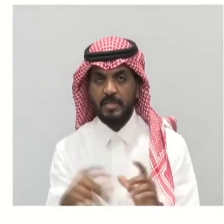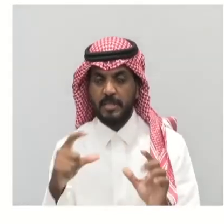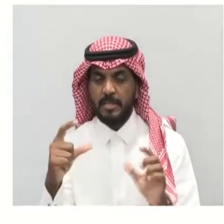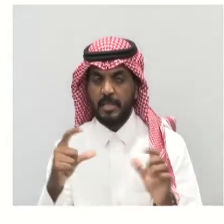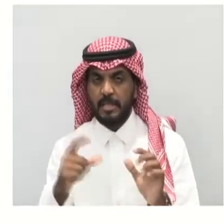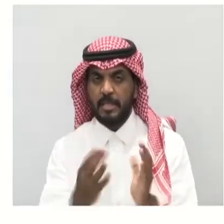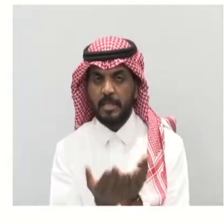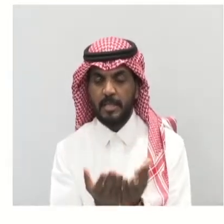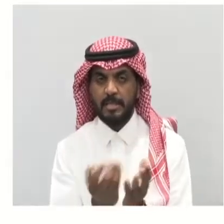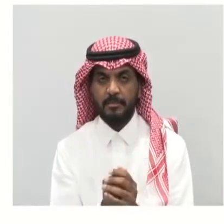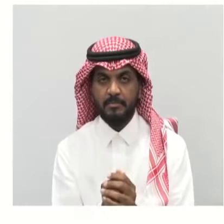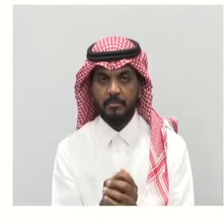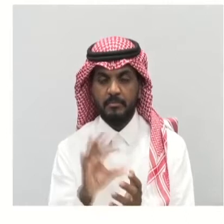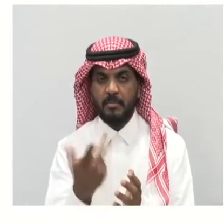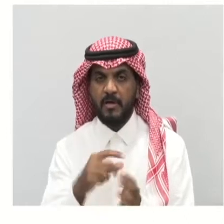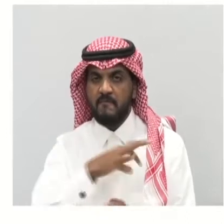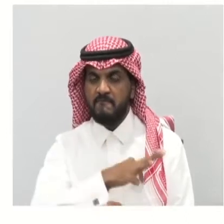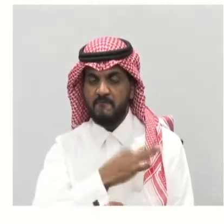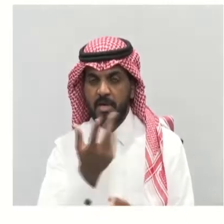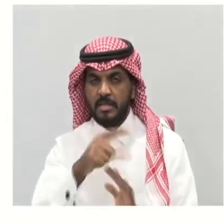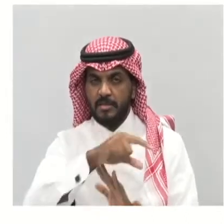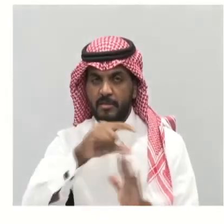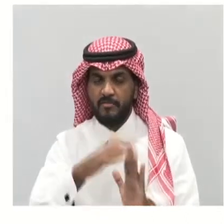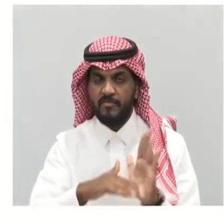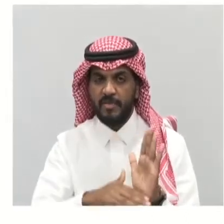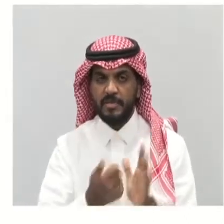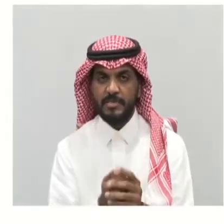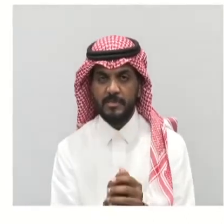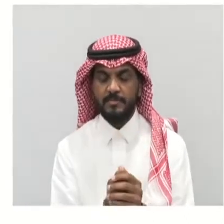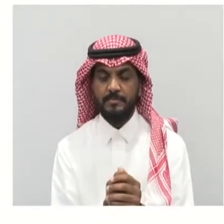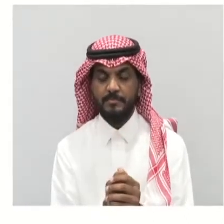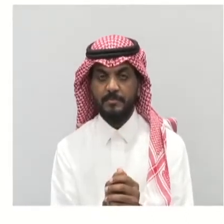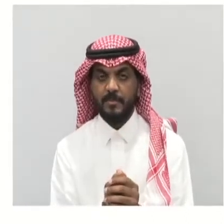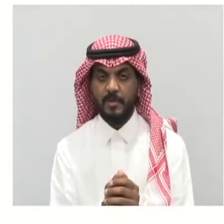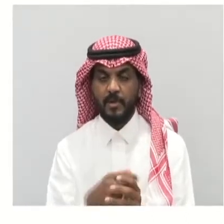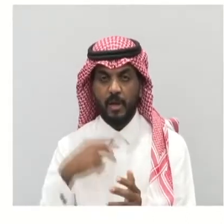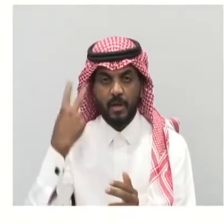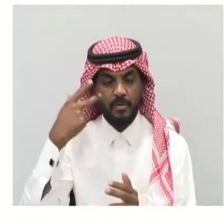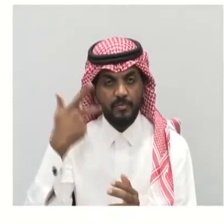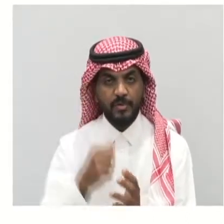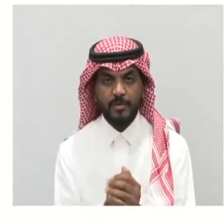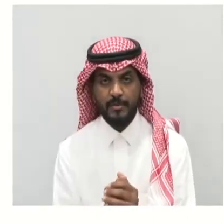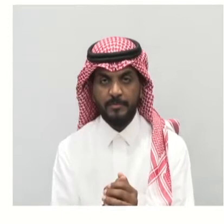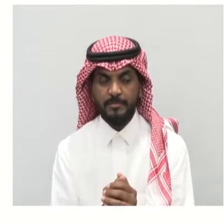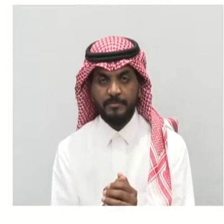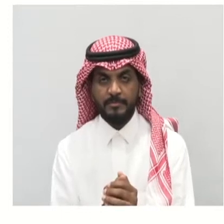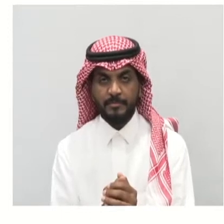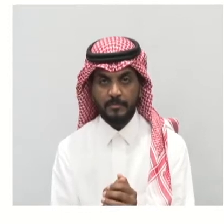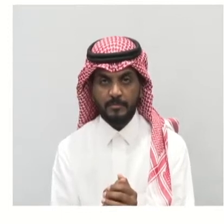الكتاب. يا ترى يا صغاري ما فائدة الفهرس؟ هيا نفكر ما فائدته.